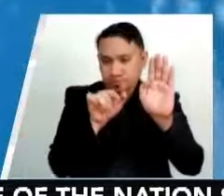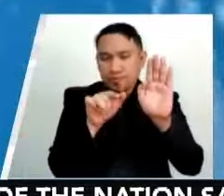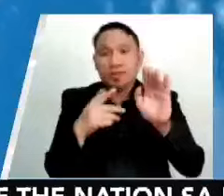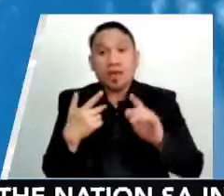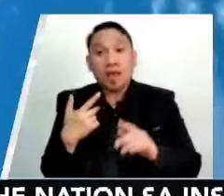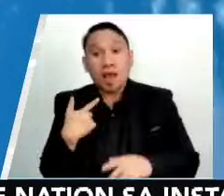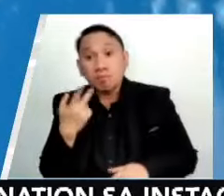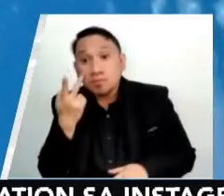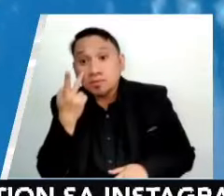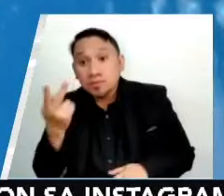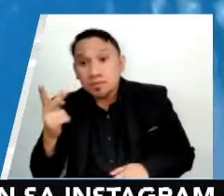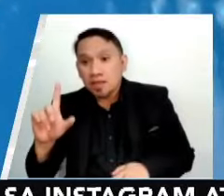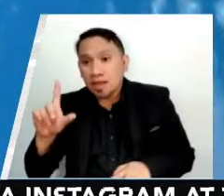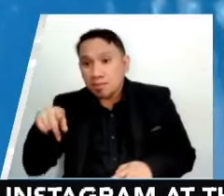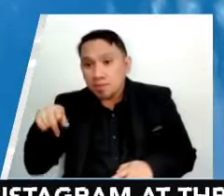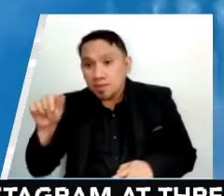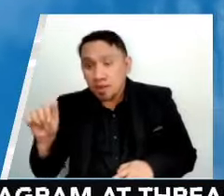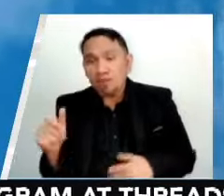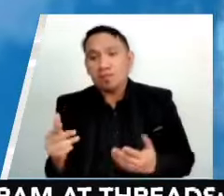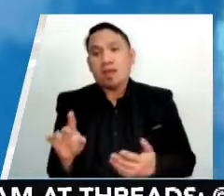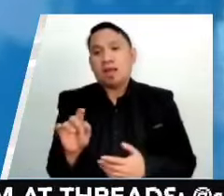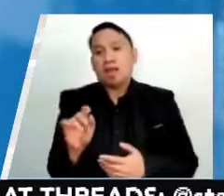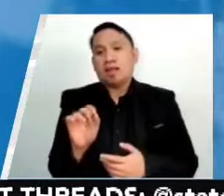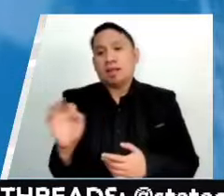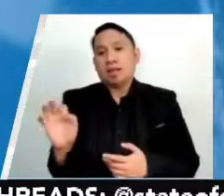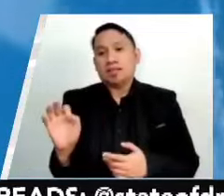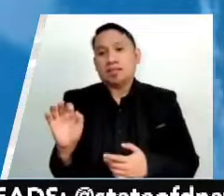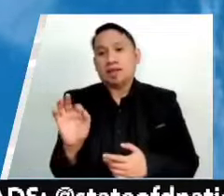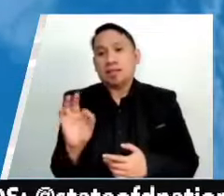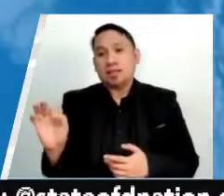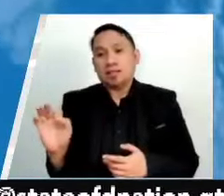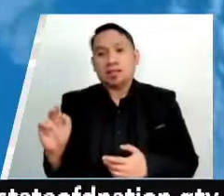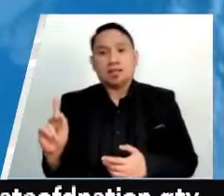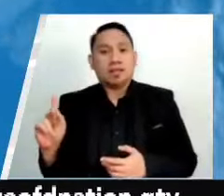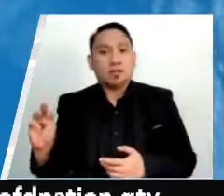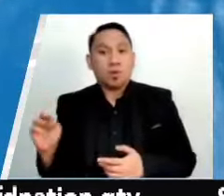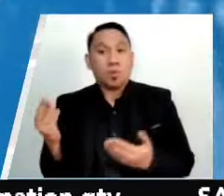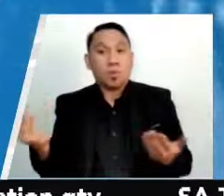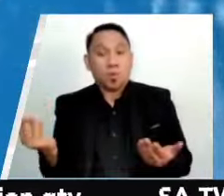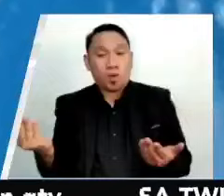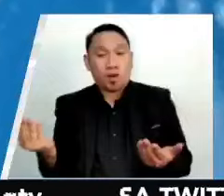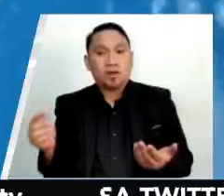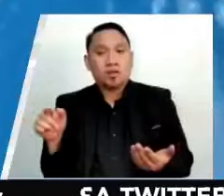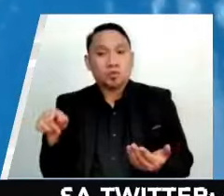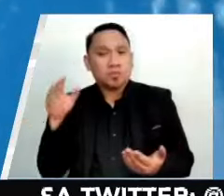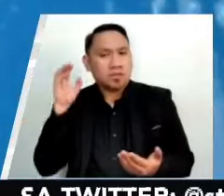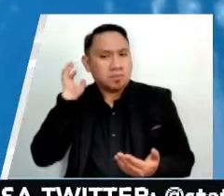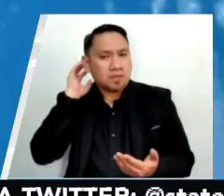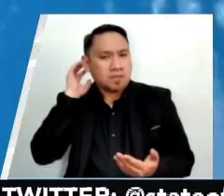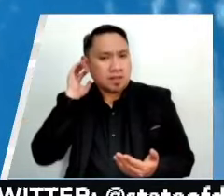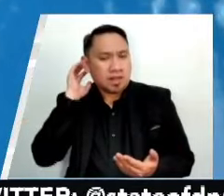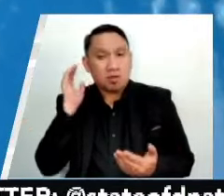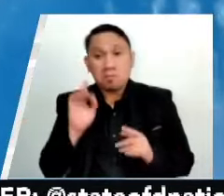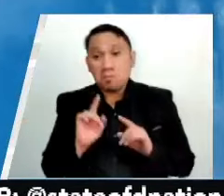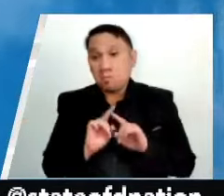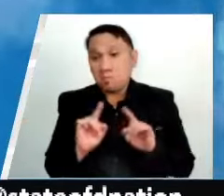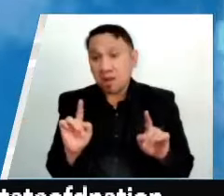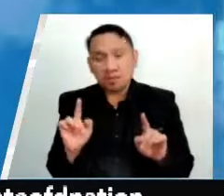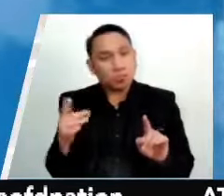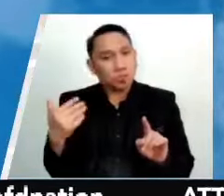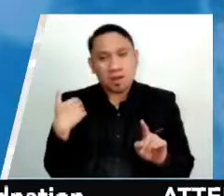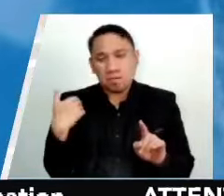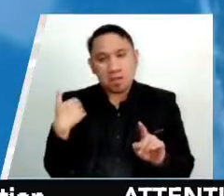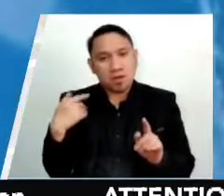area 900 kilometers east ng southeastern Mindanao. Sa ngayon, mababa ang tsansa nitong maging bagyo sa susunod